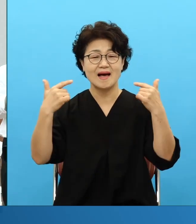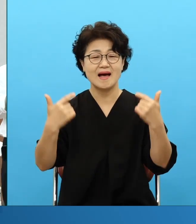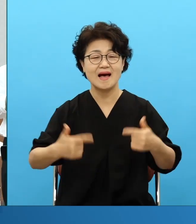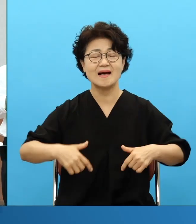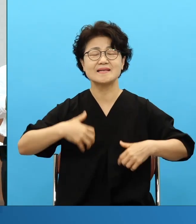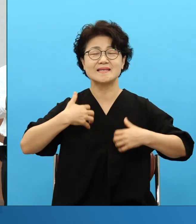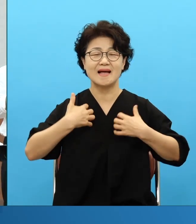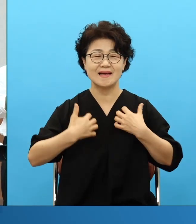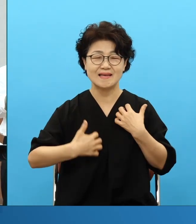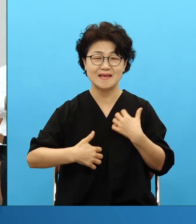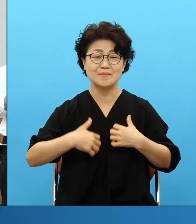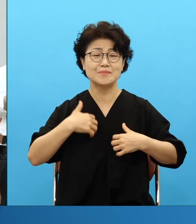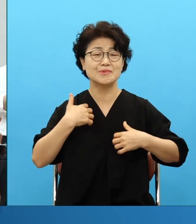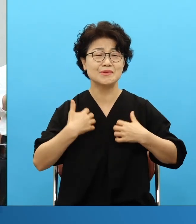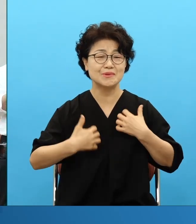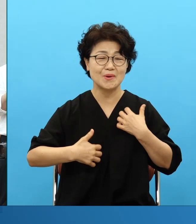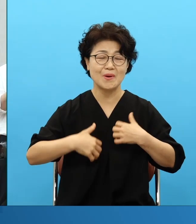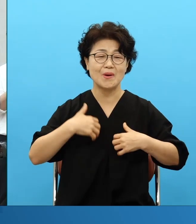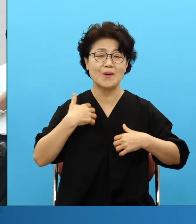항상